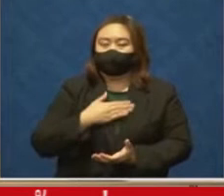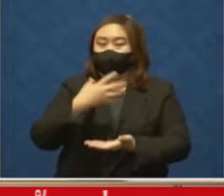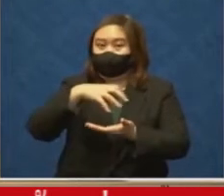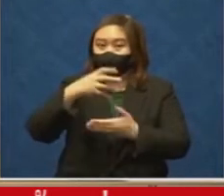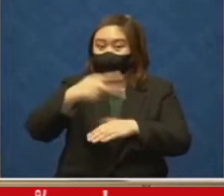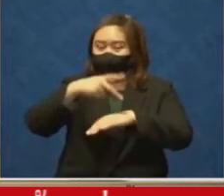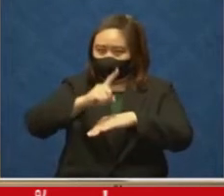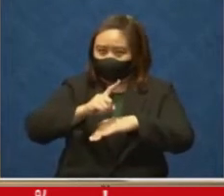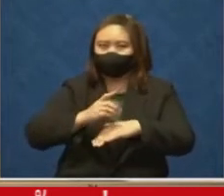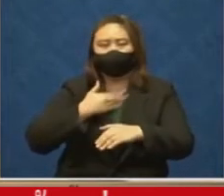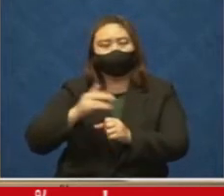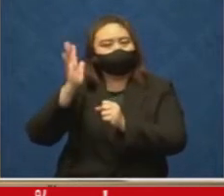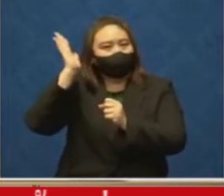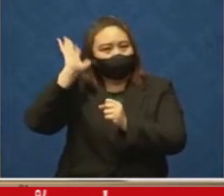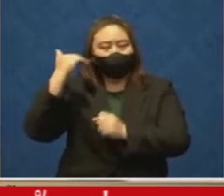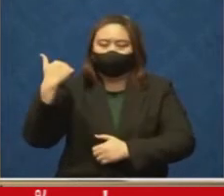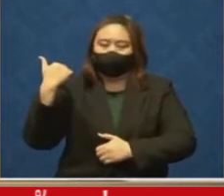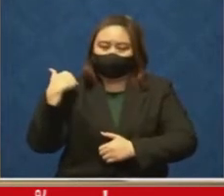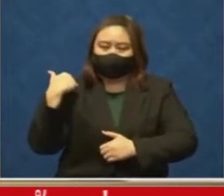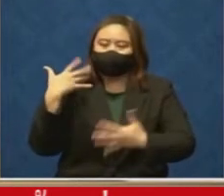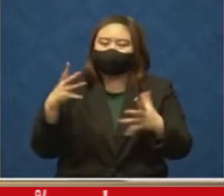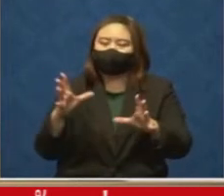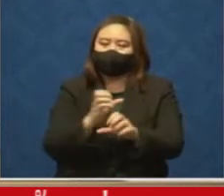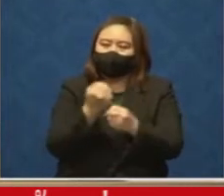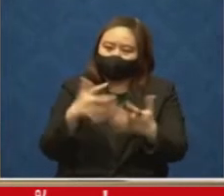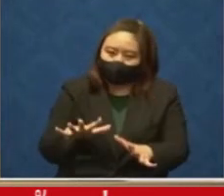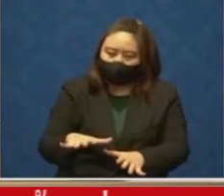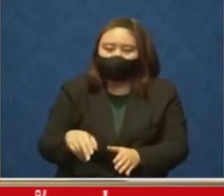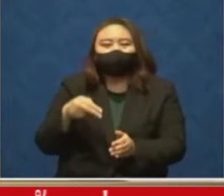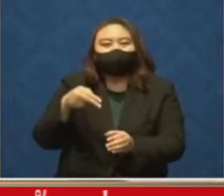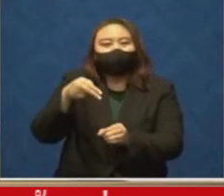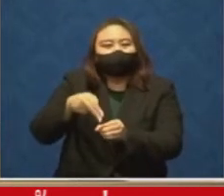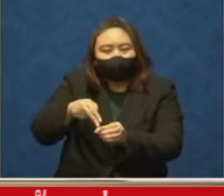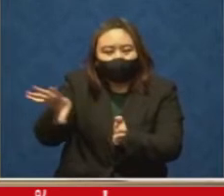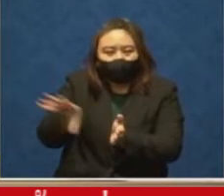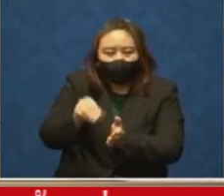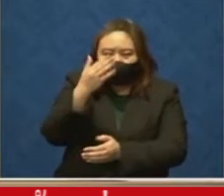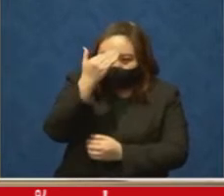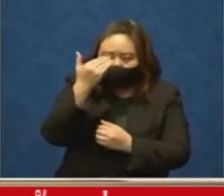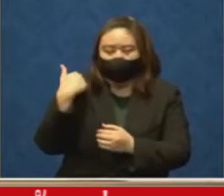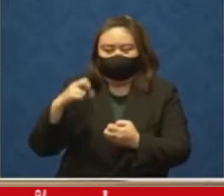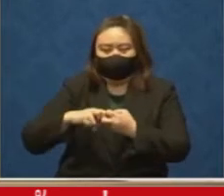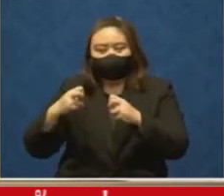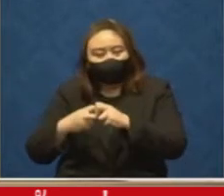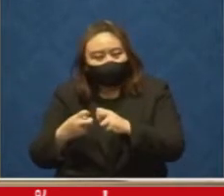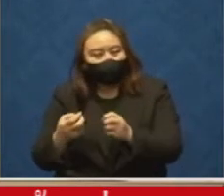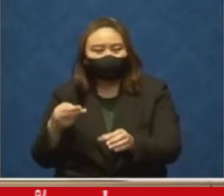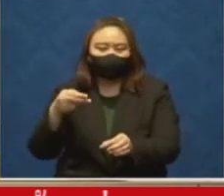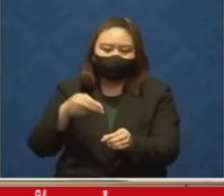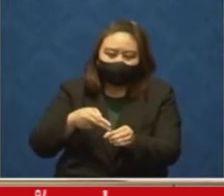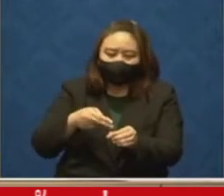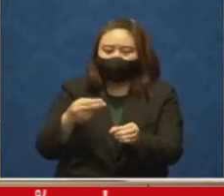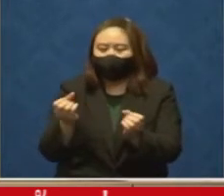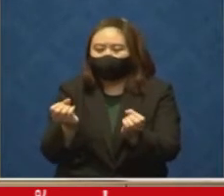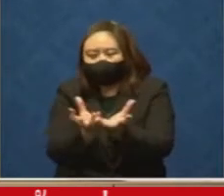สิ่งที่ผมจะบอกทานประทานก็คอว่าที่ผมพูดเนครัมัอาจจะมข้อสรุปไปแล้วน้มนมัโลดมาเพราะว่าเกิดอุบัตรเหตุเติม